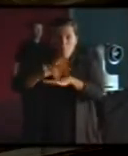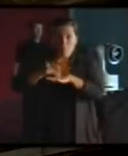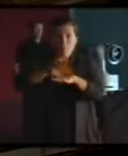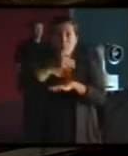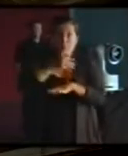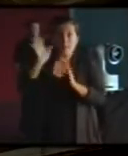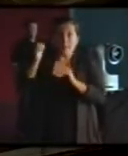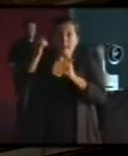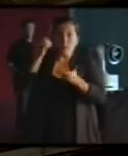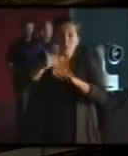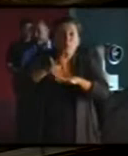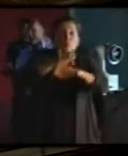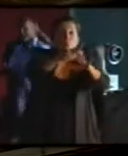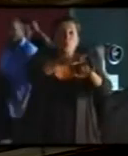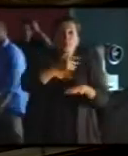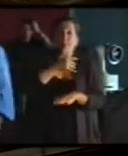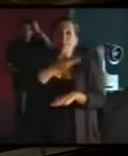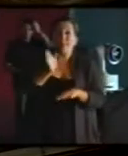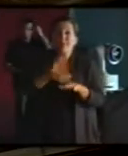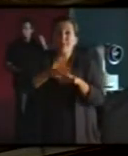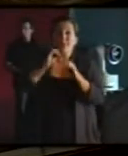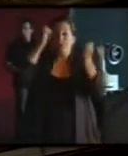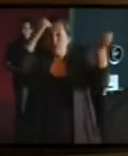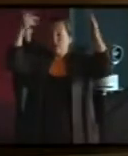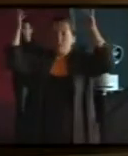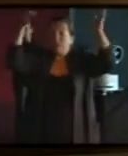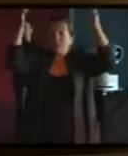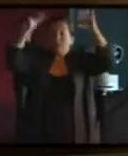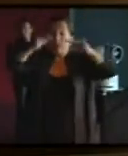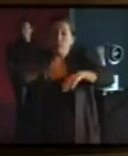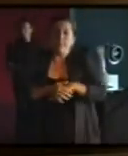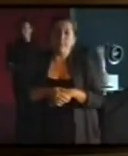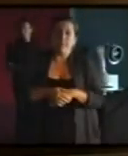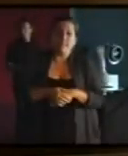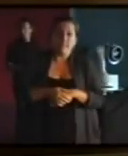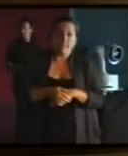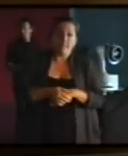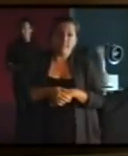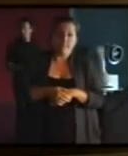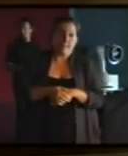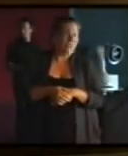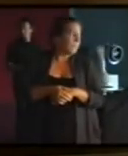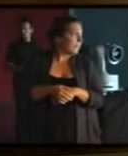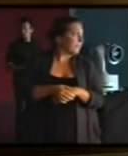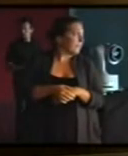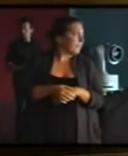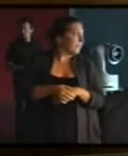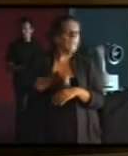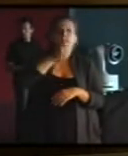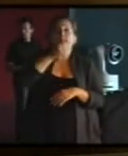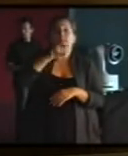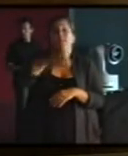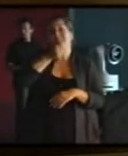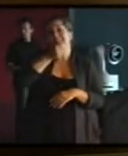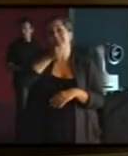patrimoine, mais qui vient de ce qu'on y met. En fait, au Liban, il y a... Mettez le micro bien